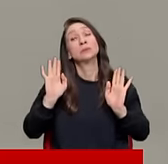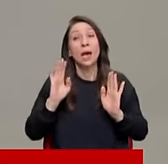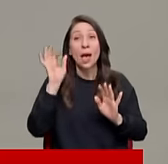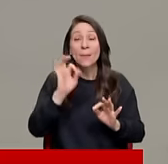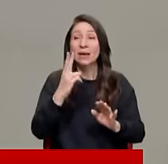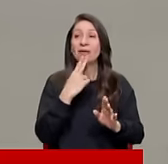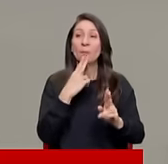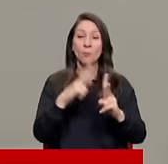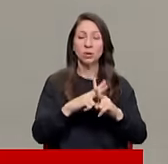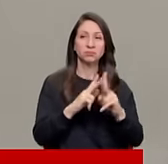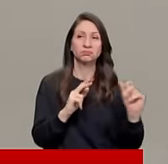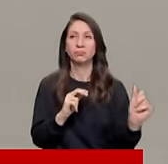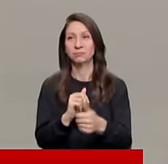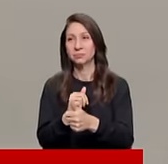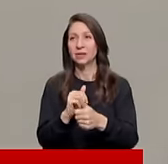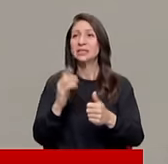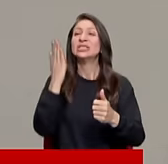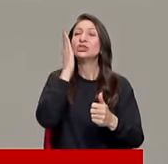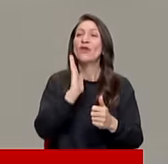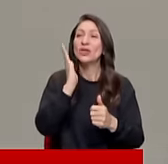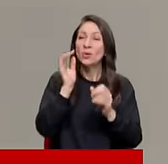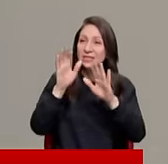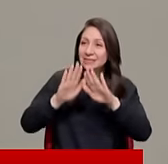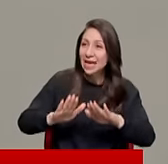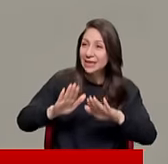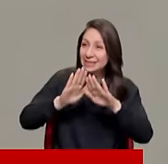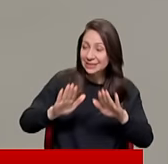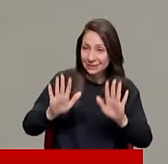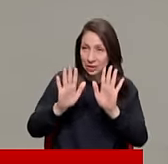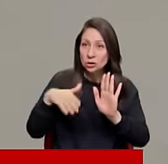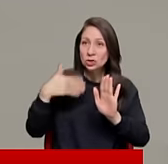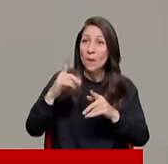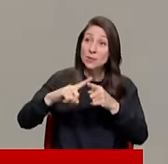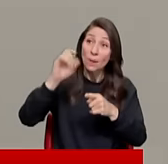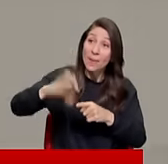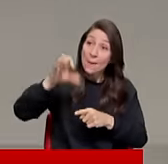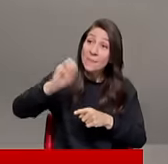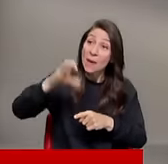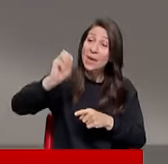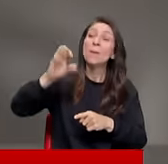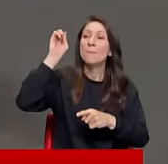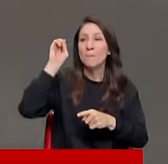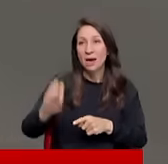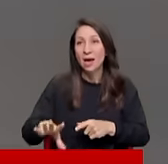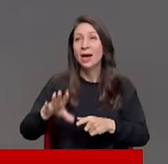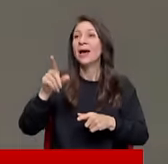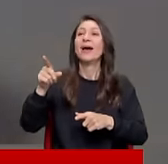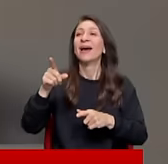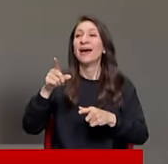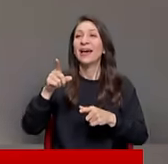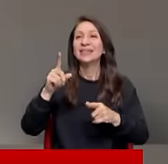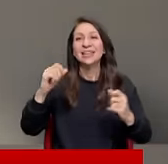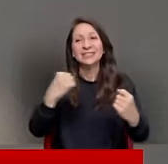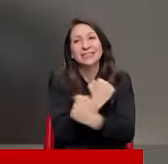Hemen bir kadın polis girdi devreye. Şefkatiyle önce sakinleştirdi onu. Sonra da bıçağı bırakmasını sağladı. Yasin ise sadece